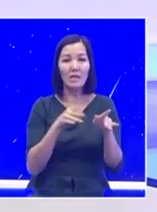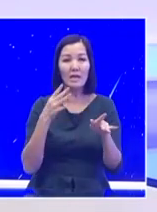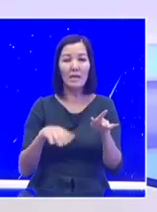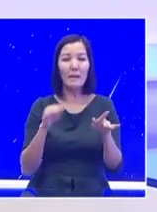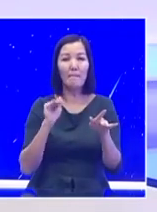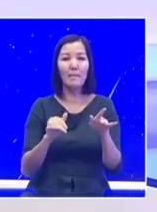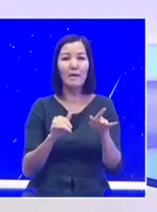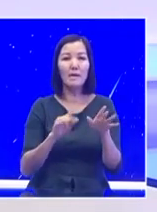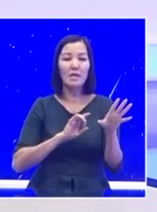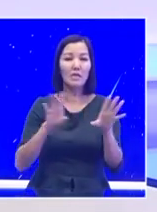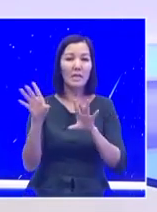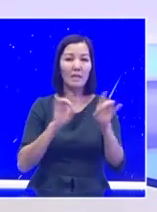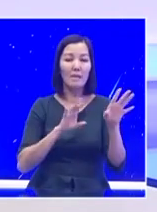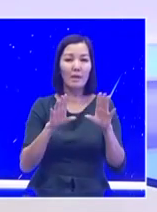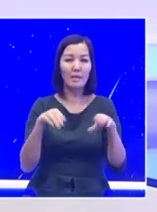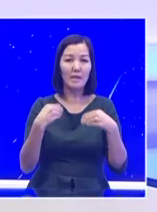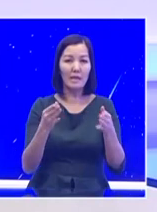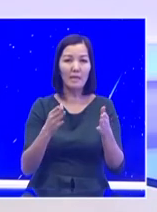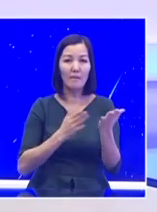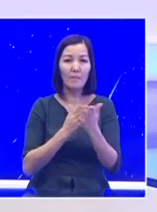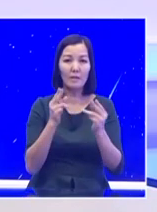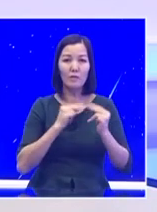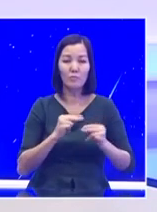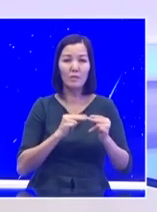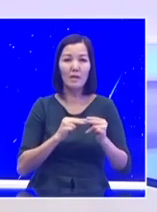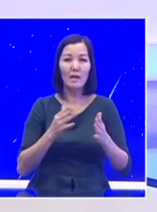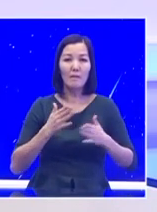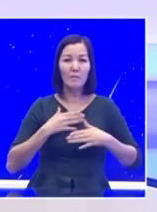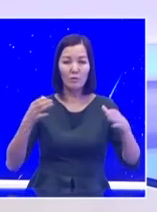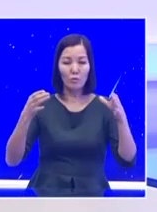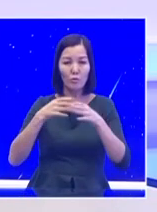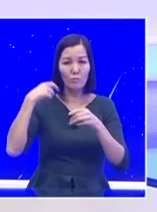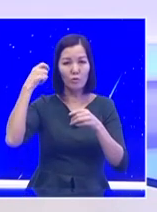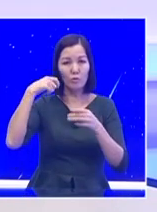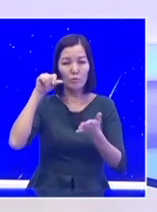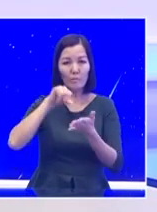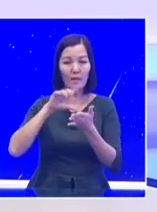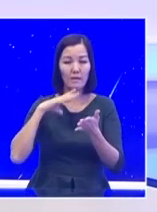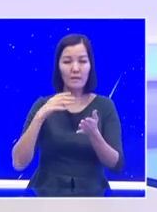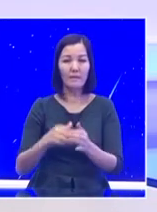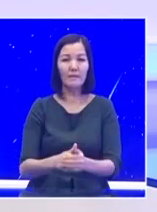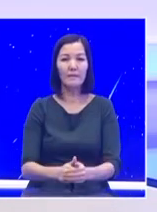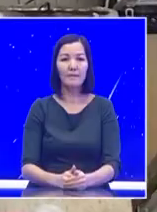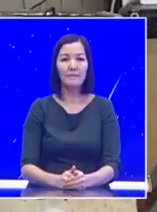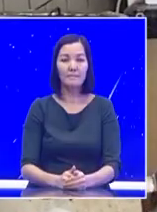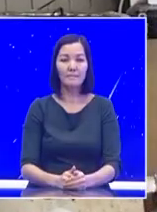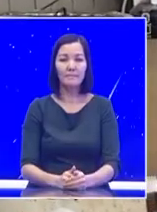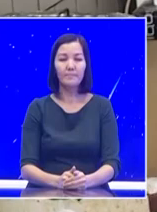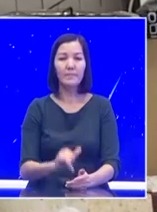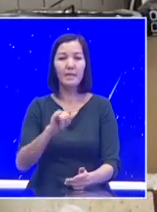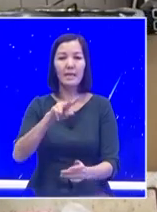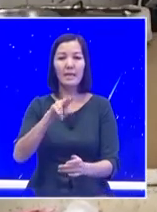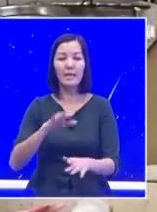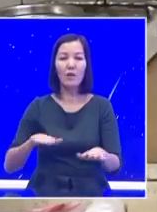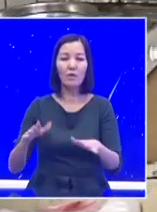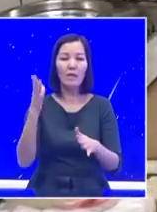аса жадынама таратқан. Және бір осындай бағыттағы жұмыстарға біздің түсірілім тобы да куә болып қайтқа. Іле ауданы